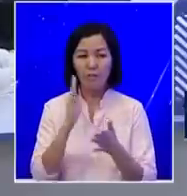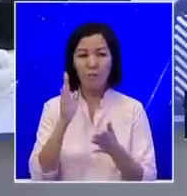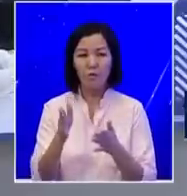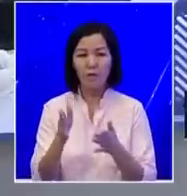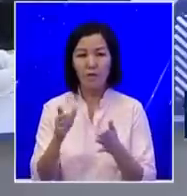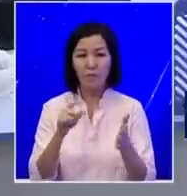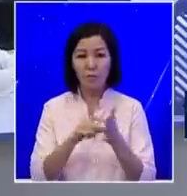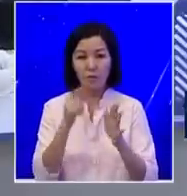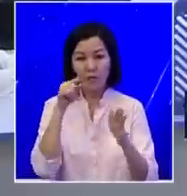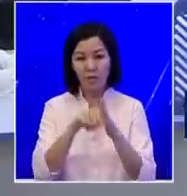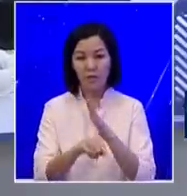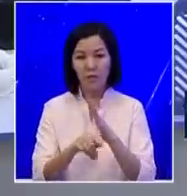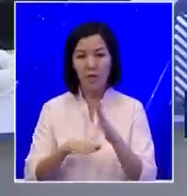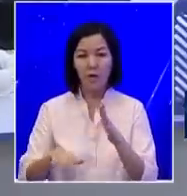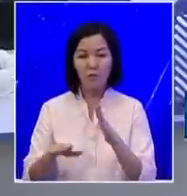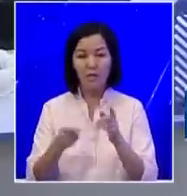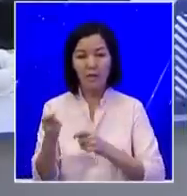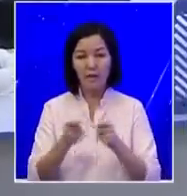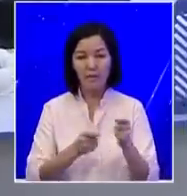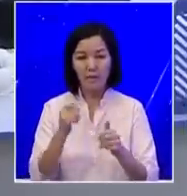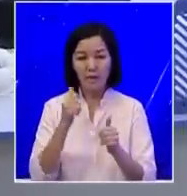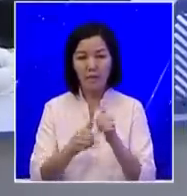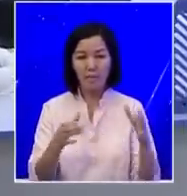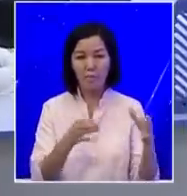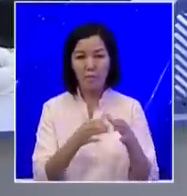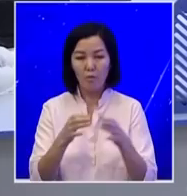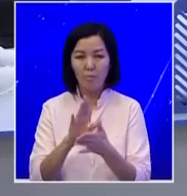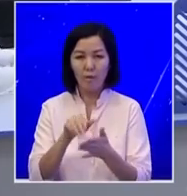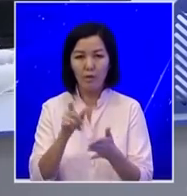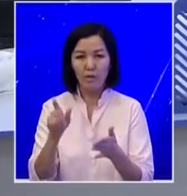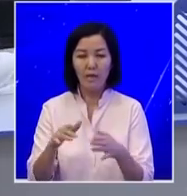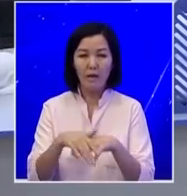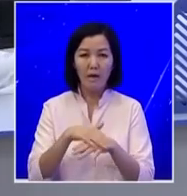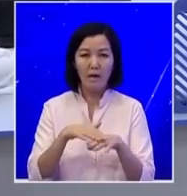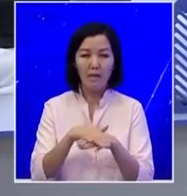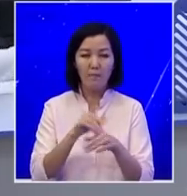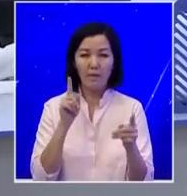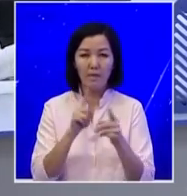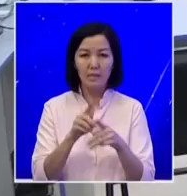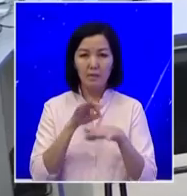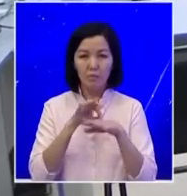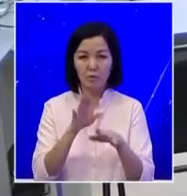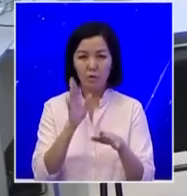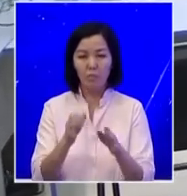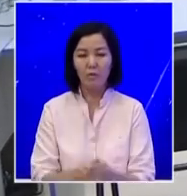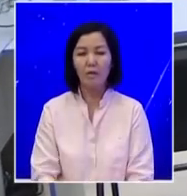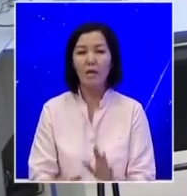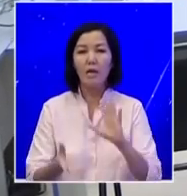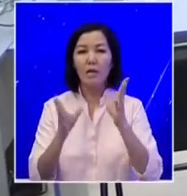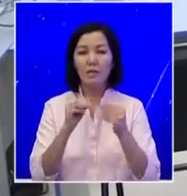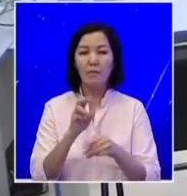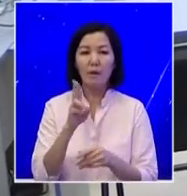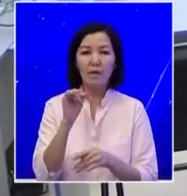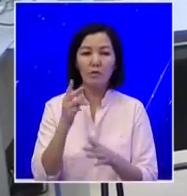бұл бөлмеде аудан әкімінен әрбір бөлім басшылары халықты қабылдауды өшірде өткізетін болады. Жалпы Ақсу